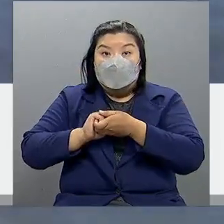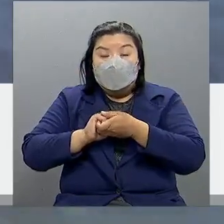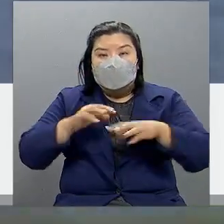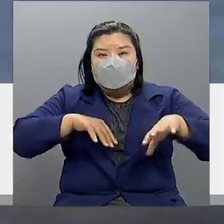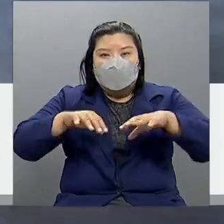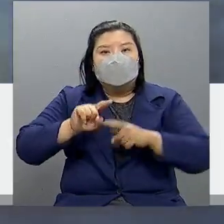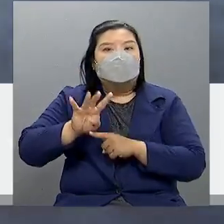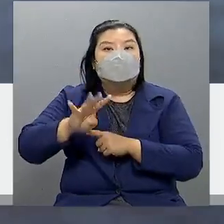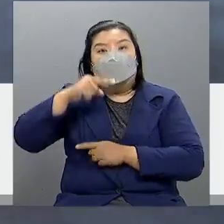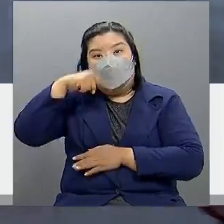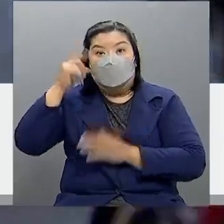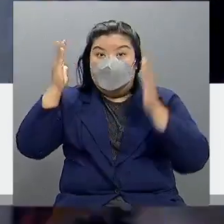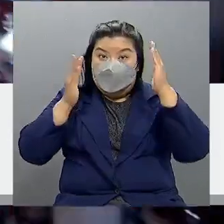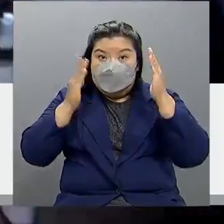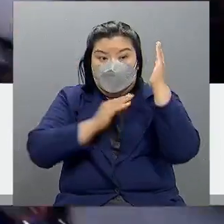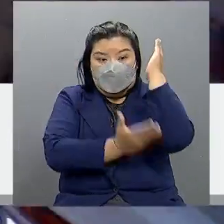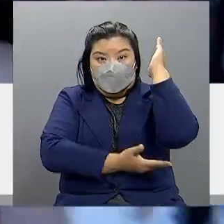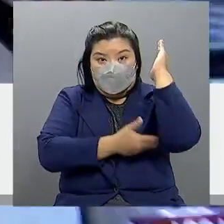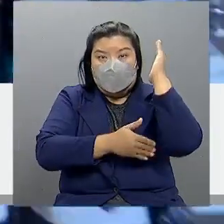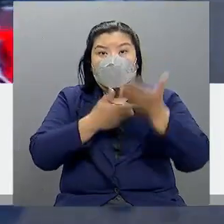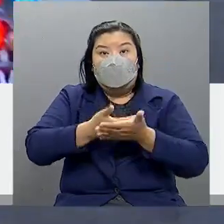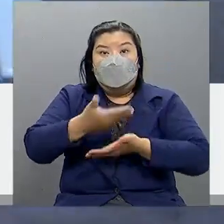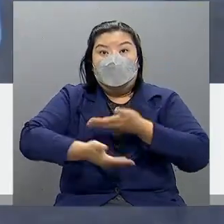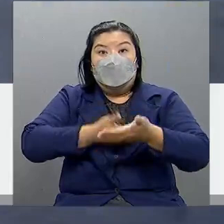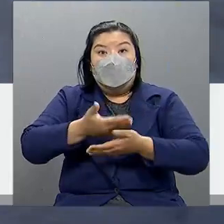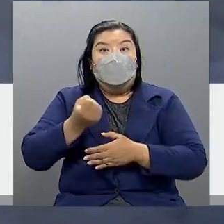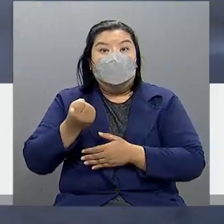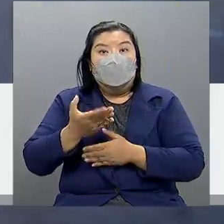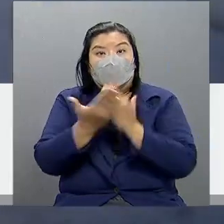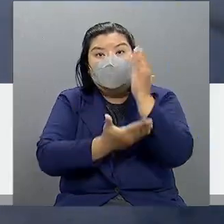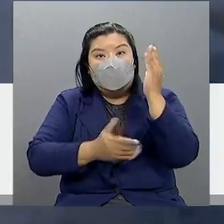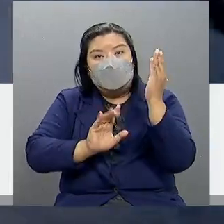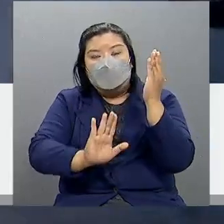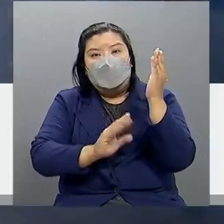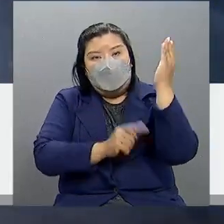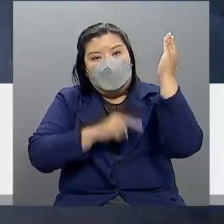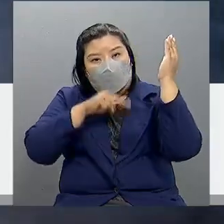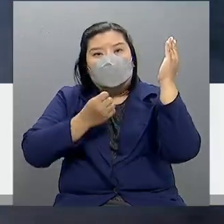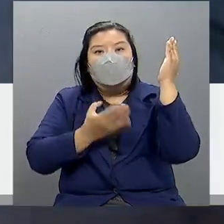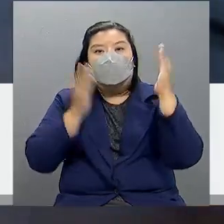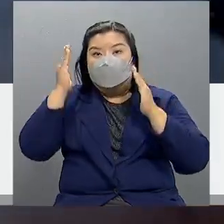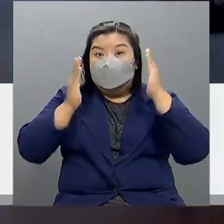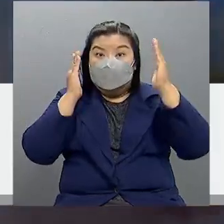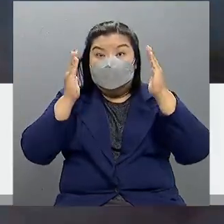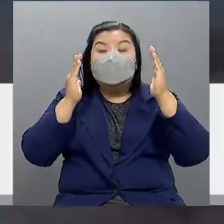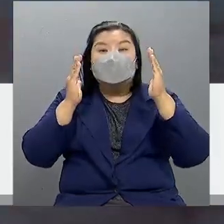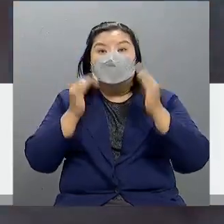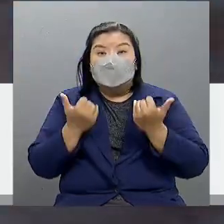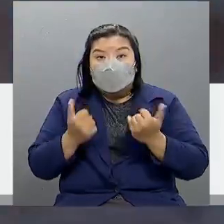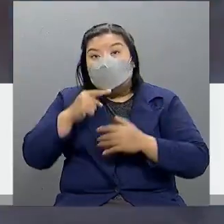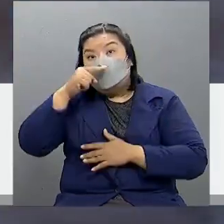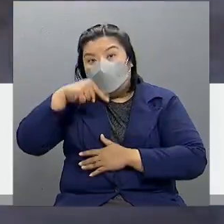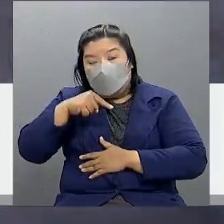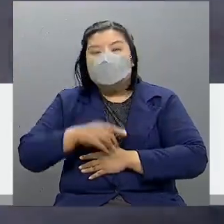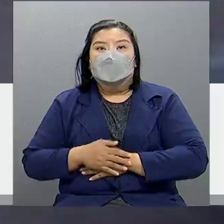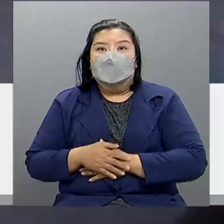าเลเซียมีมูลค่าสูงที่สุดของการค้าชายแดนไทยกับประเทศเพื่อนบ้านทุกประเทศนอกจากนี้ในช่วงก่อนสถานการณ์โควิ